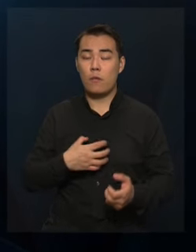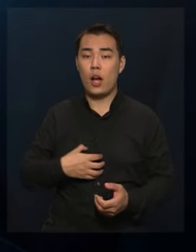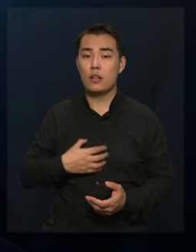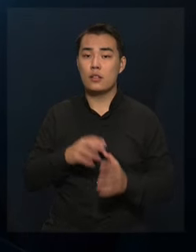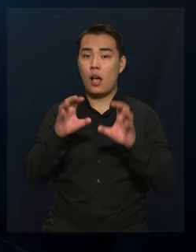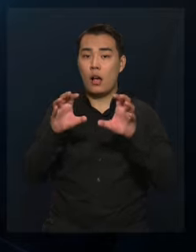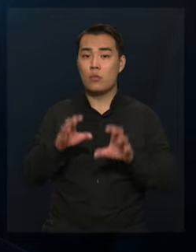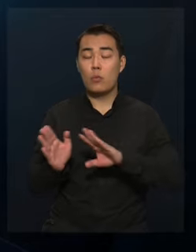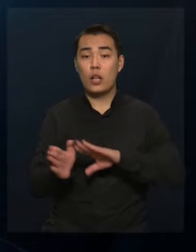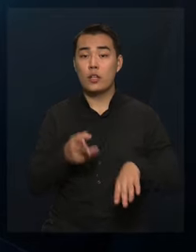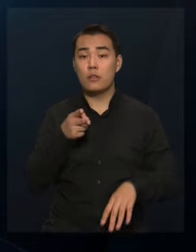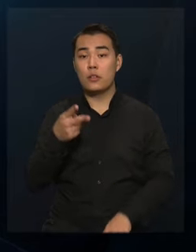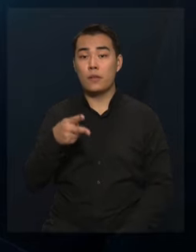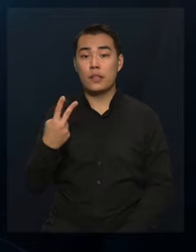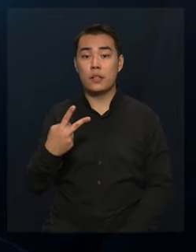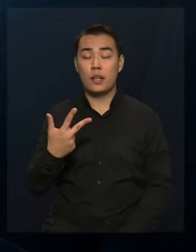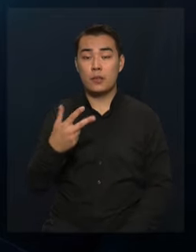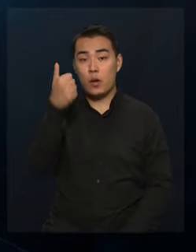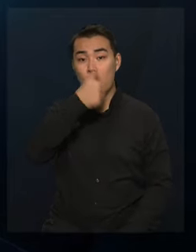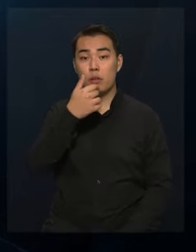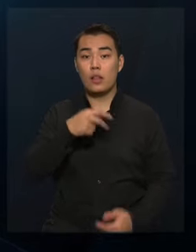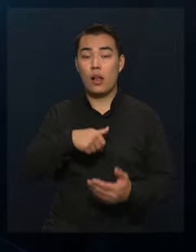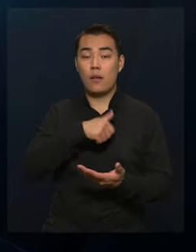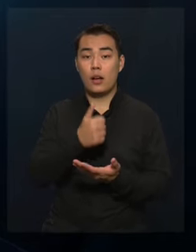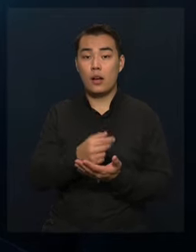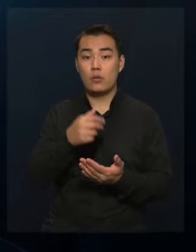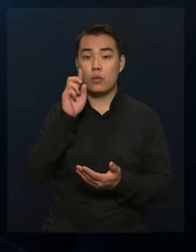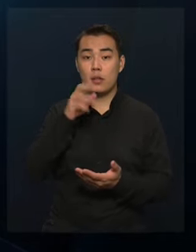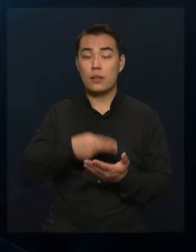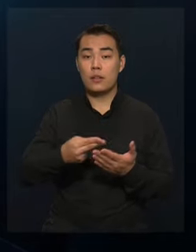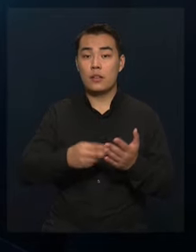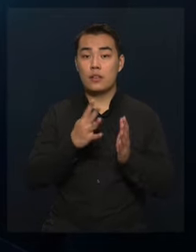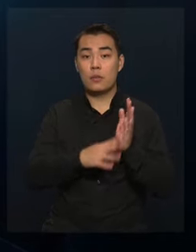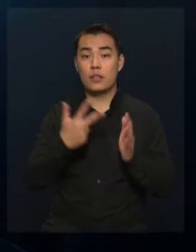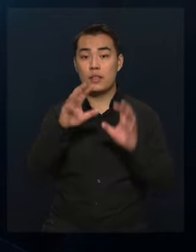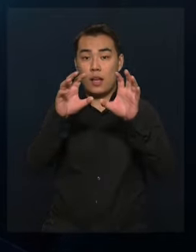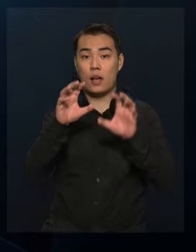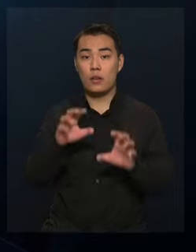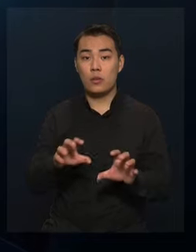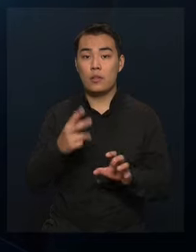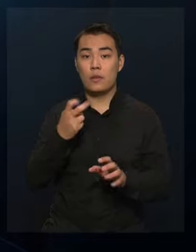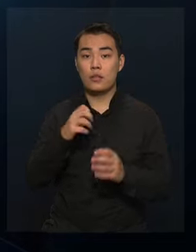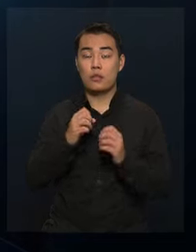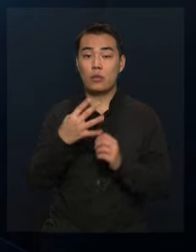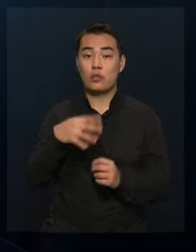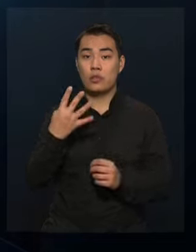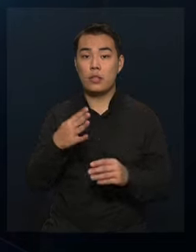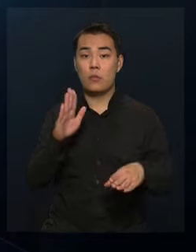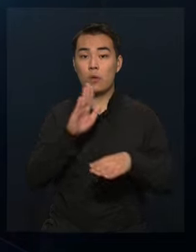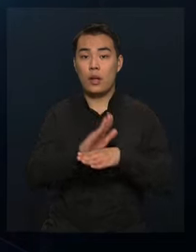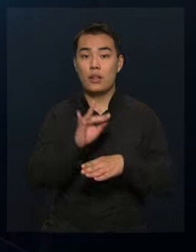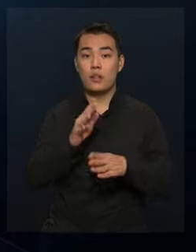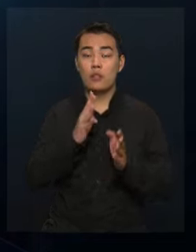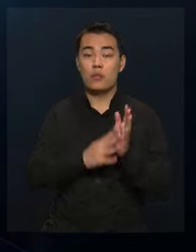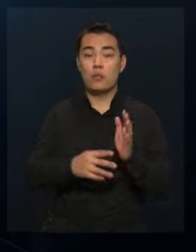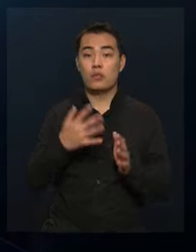В уходящем 2023 году глава государства подписал 98 законов, 344 указа и 91 распоряжение.